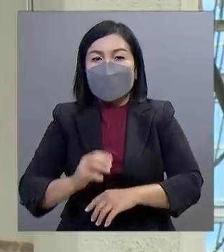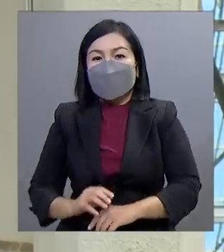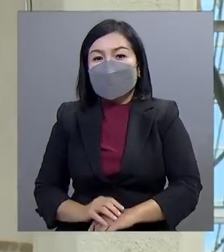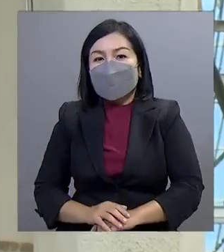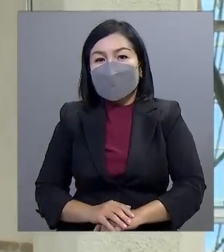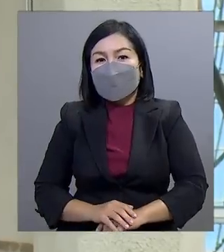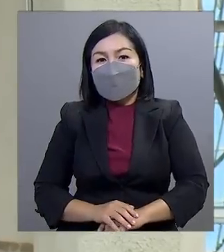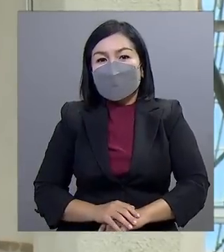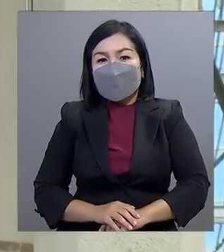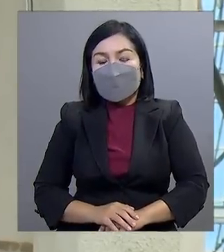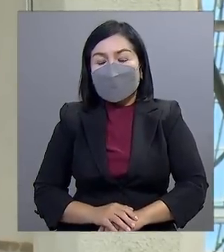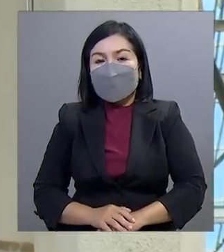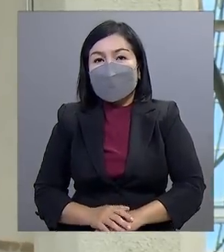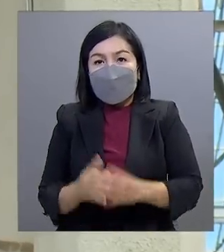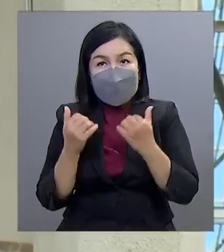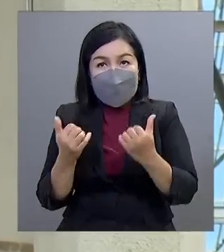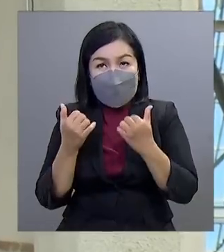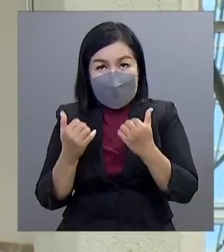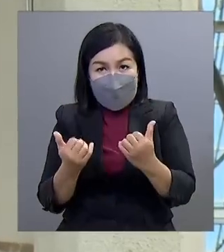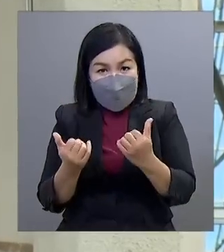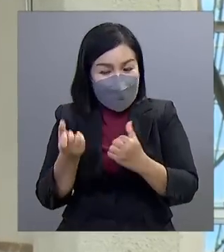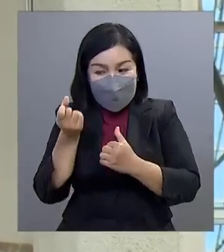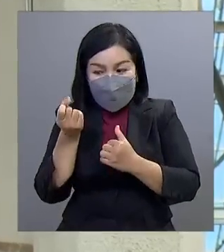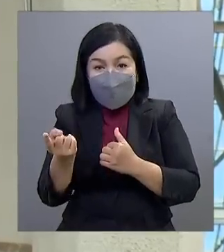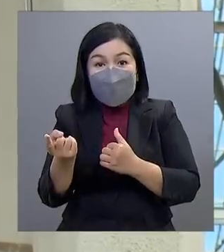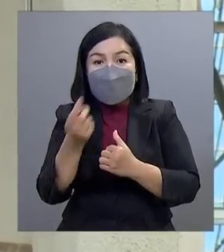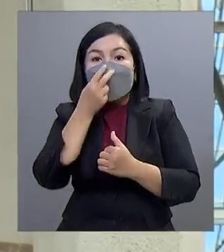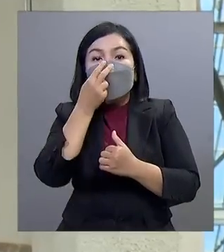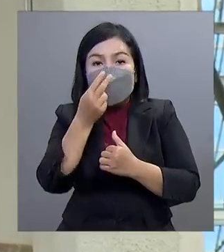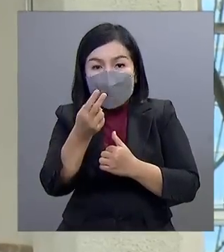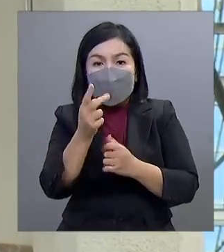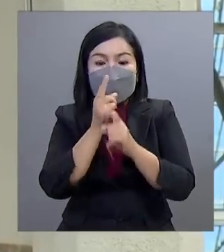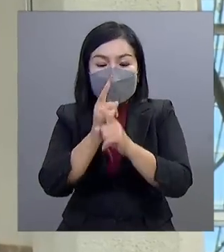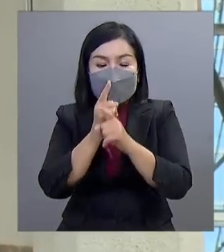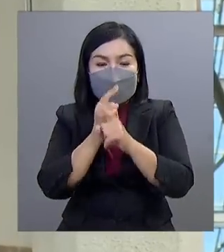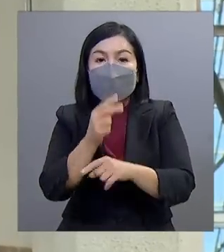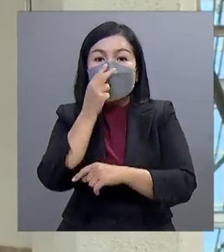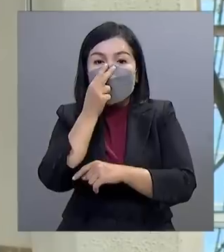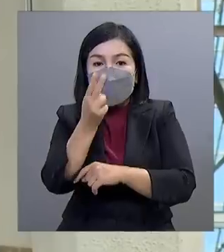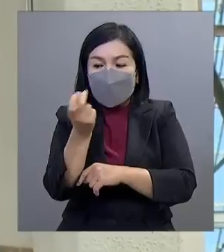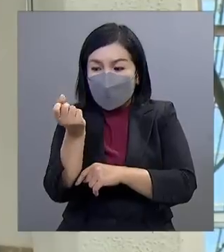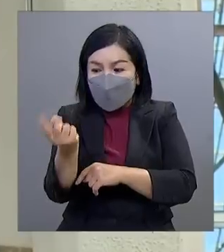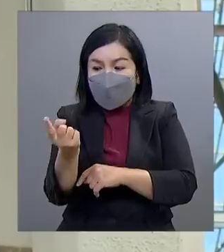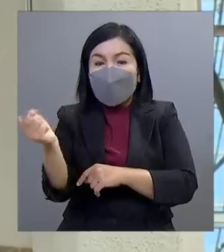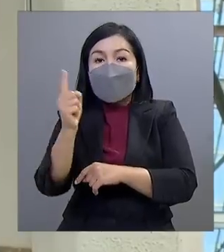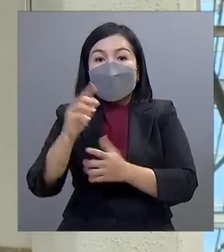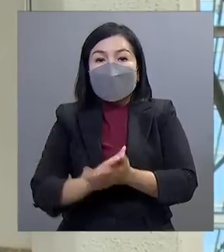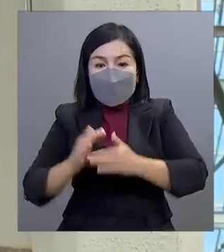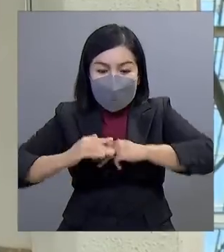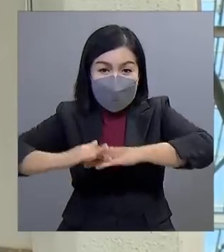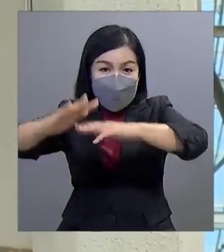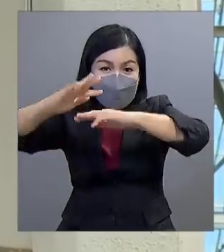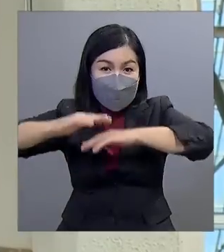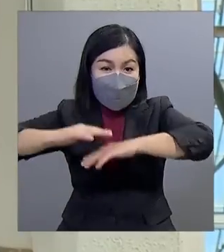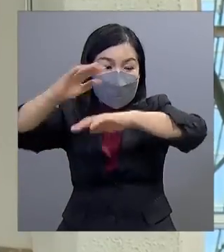ขณะเดียวกันตอนนี้บรรยากาศสดนะคะดิฉันพาคุณผู้ชมมาติดตามสถานการณ์ล่าสุดที่บริเวณ BTS สุรศักดิ์ค่ะต